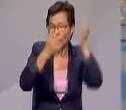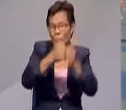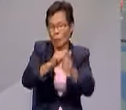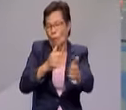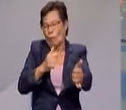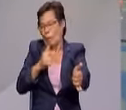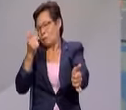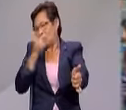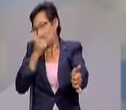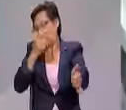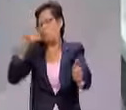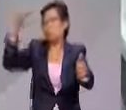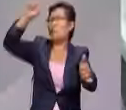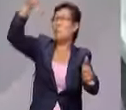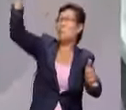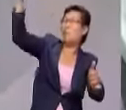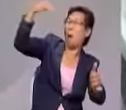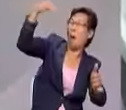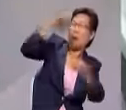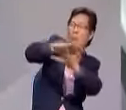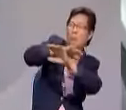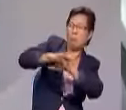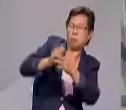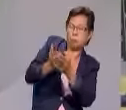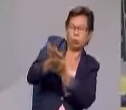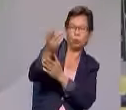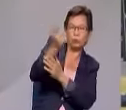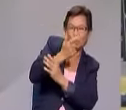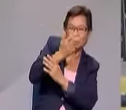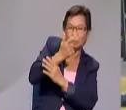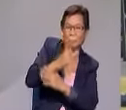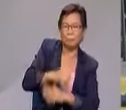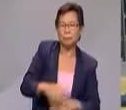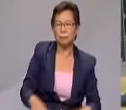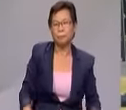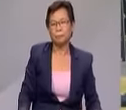diri daripada terkena cuaca panas secara terus.